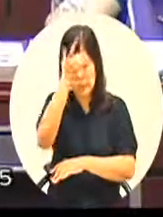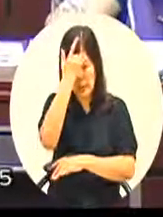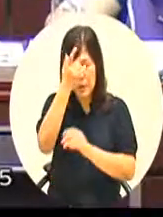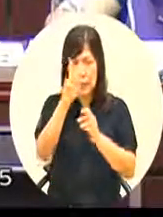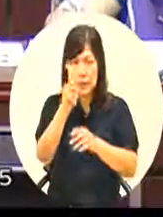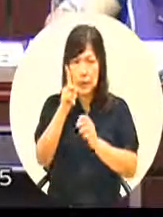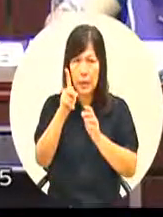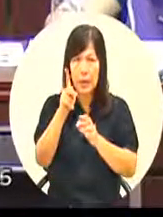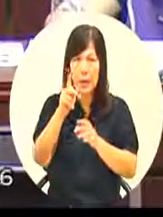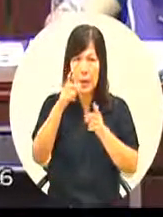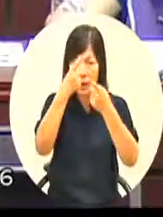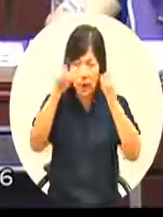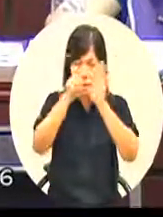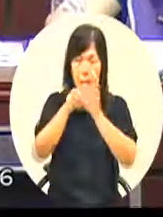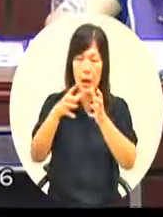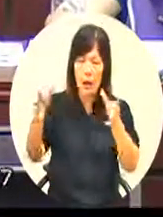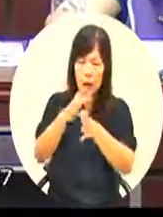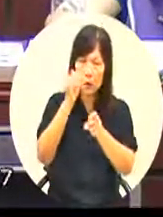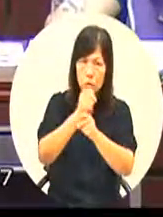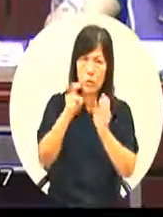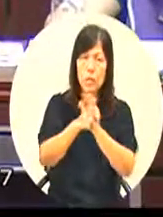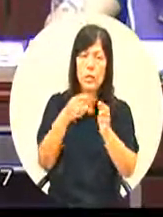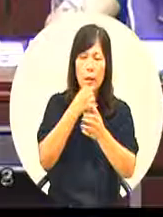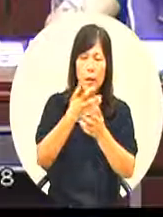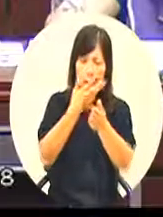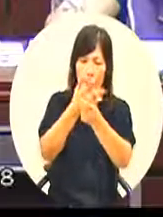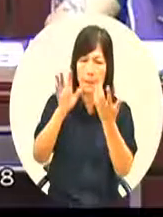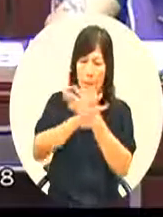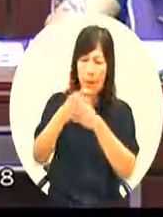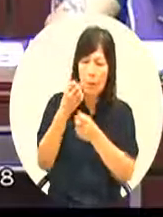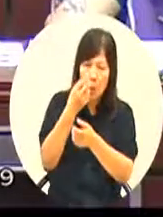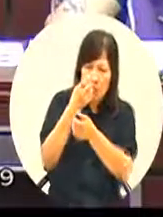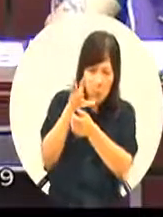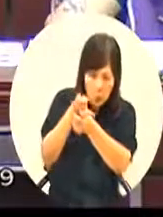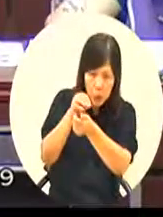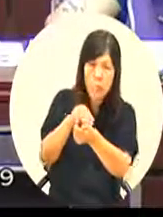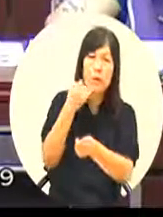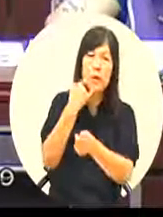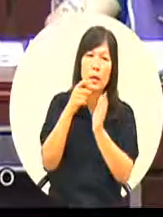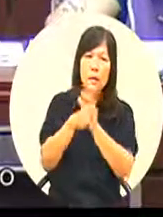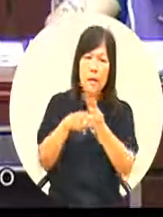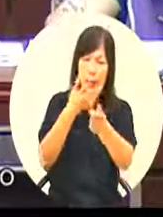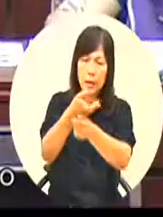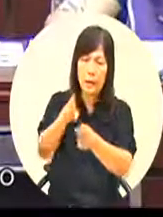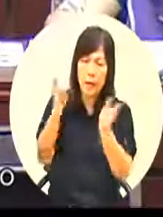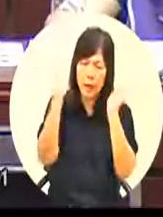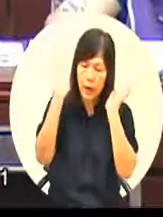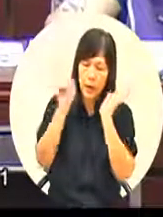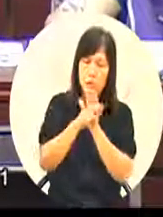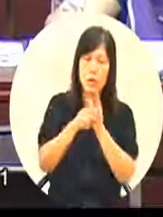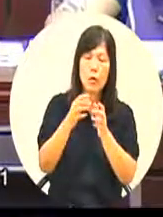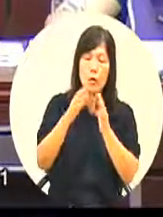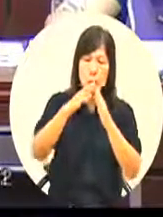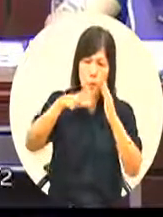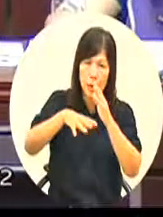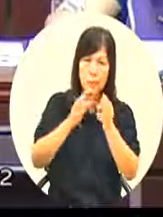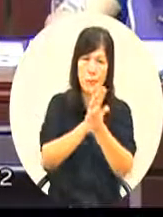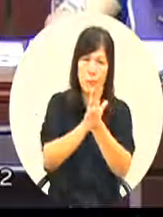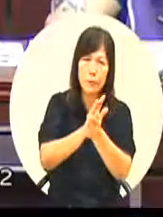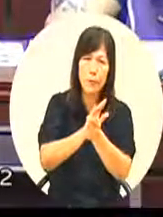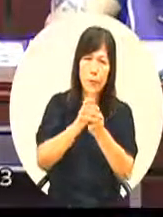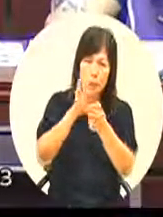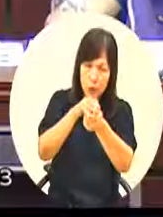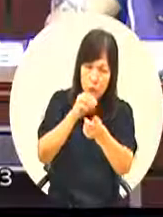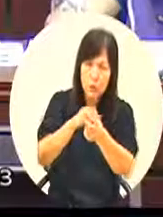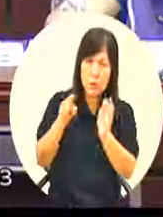可以作为全国性参考，我也把这个意见提供给教育部，就树科大的儿童与家庭的服务学系，他经营了